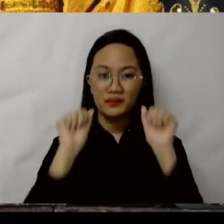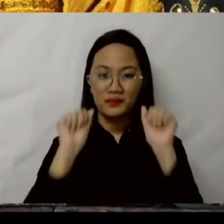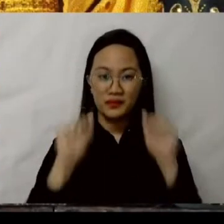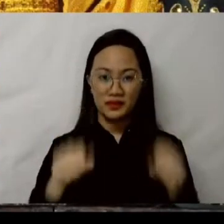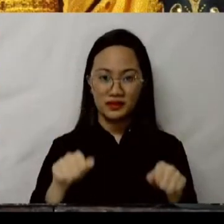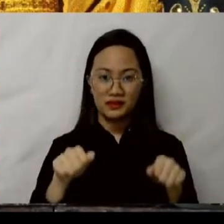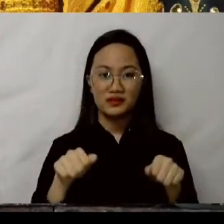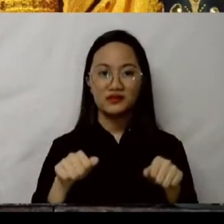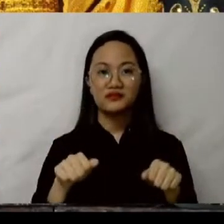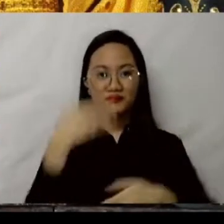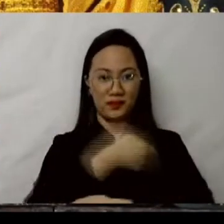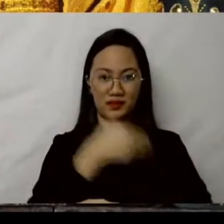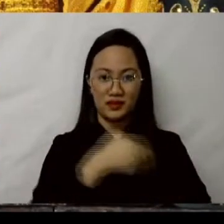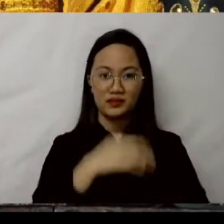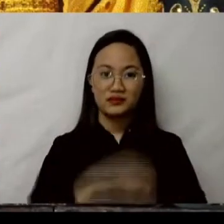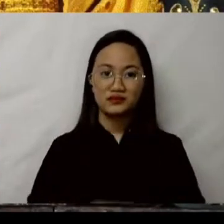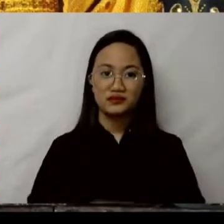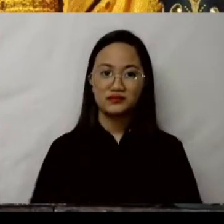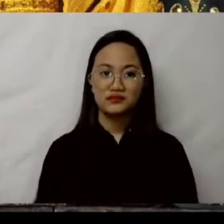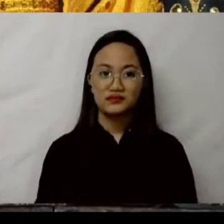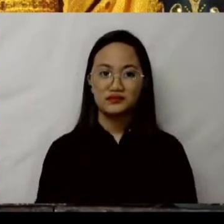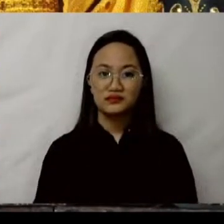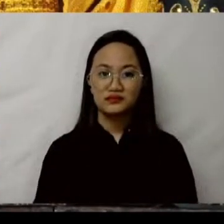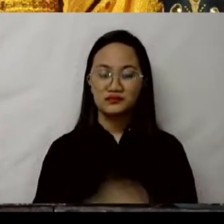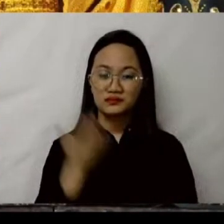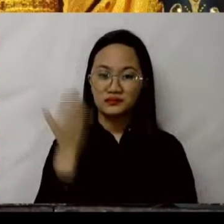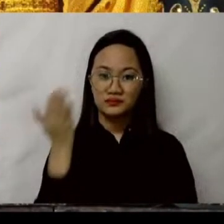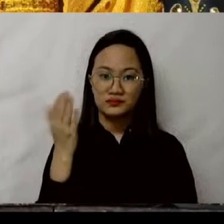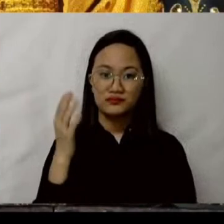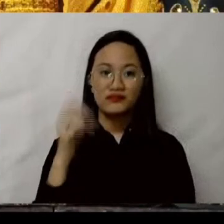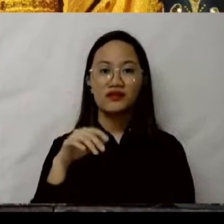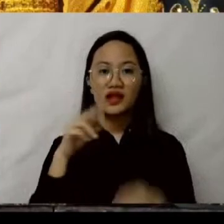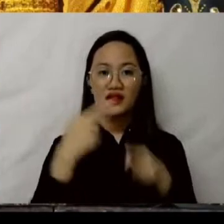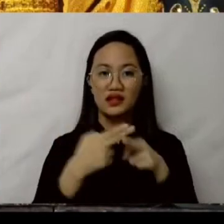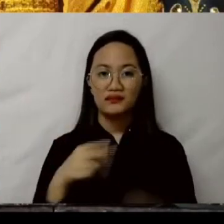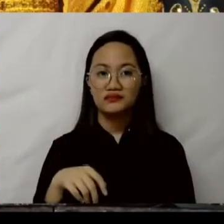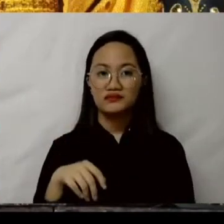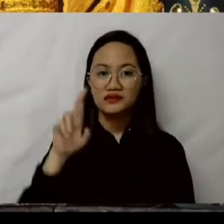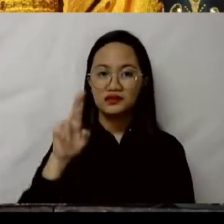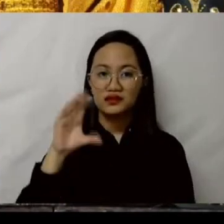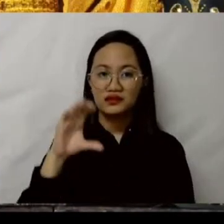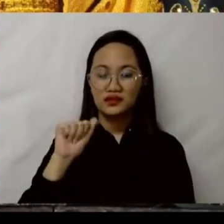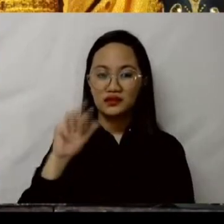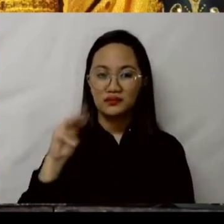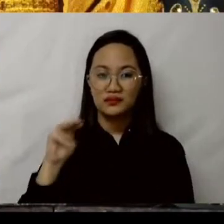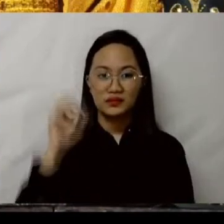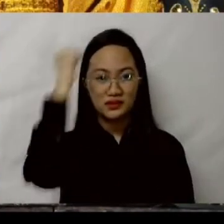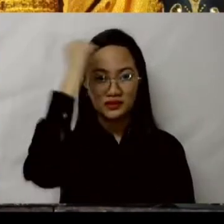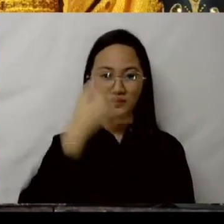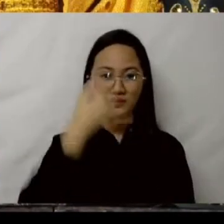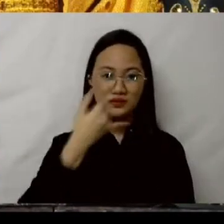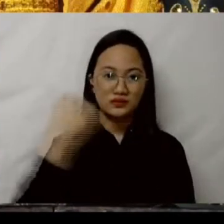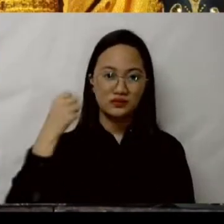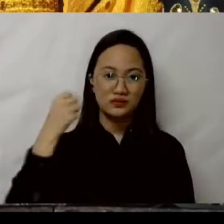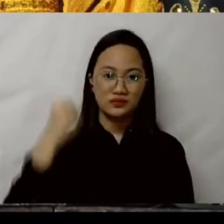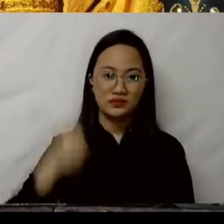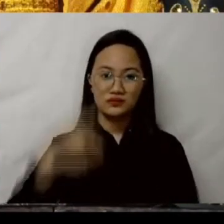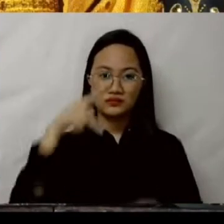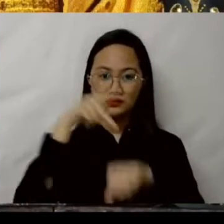Branch, account name RCAM St. Joseph Parish, savings account number